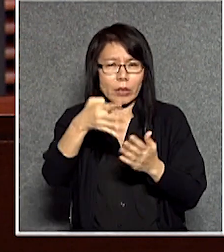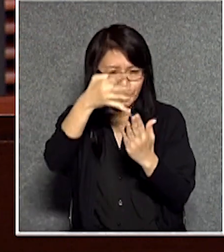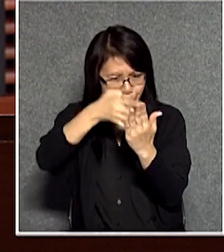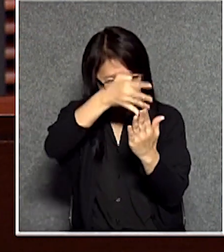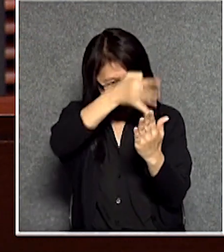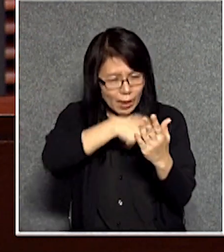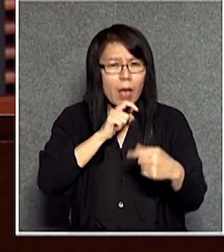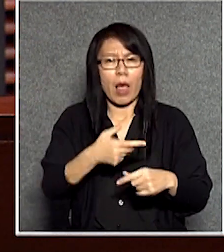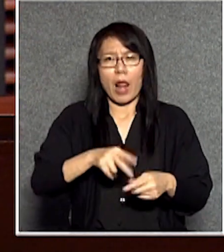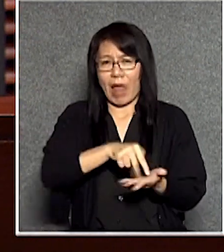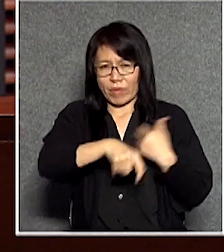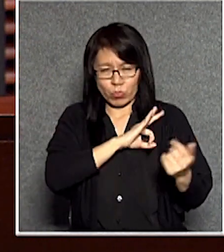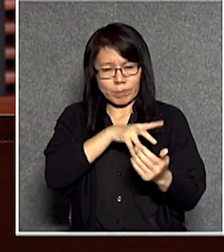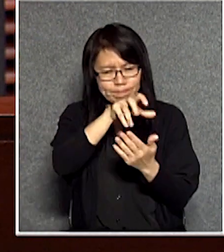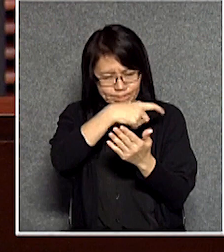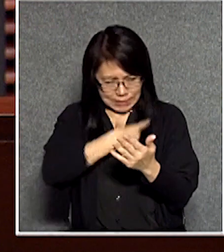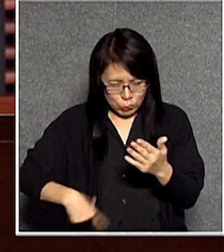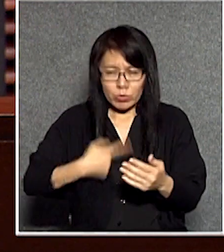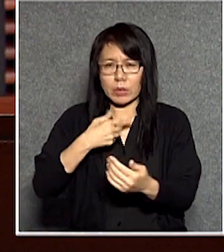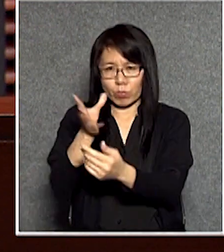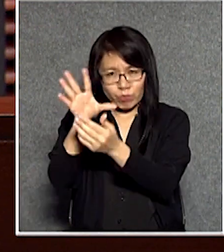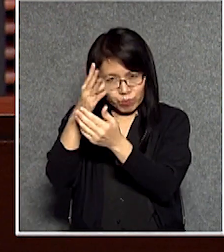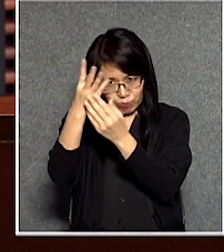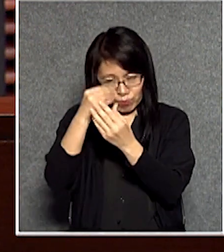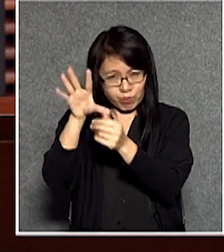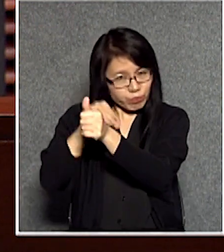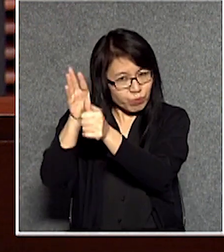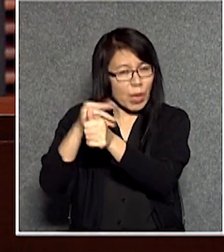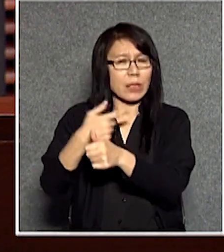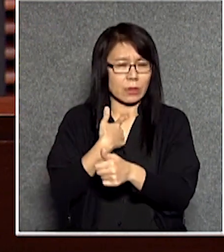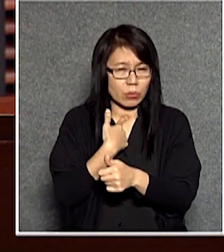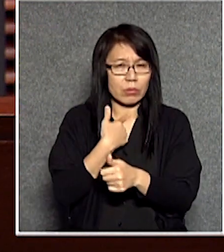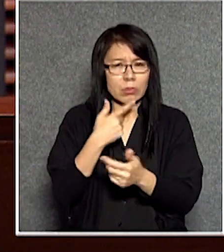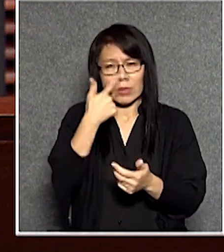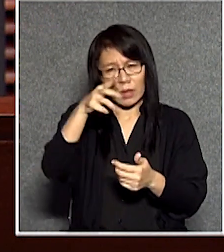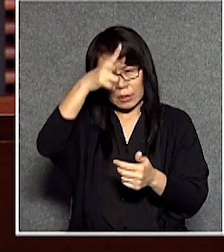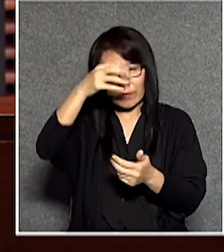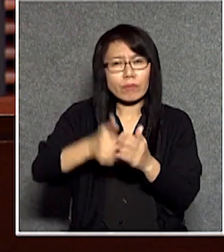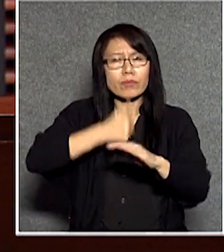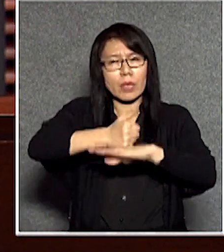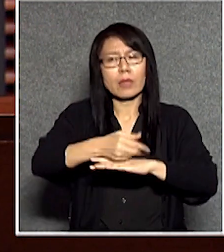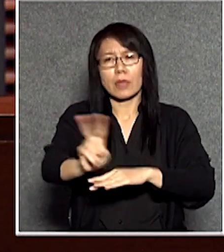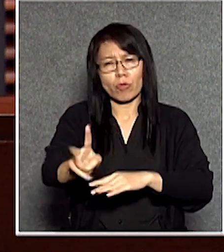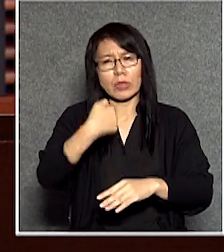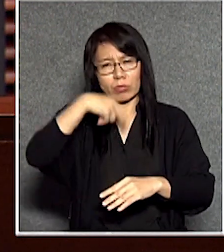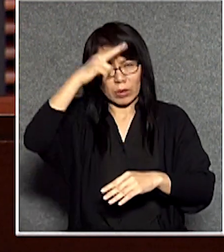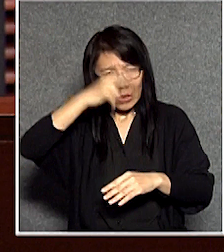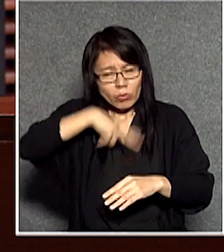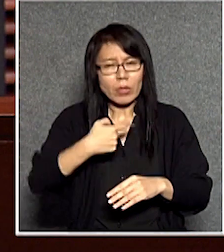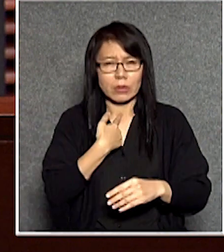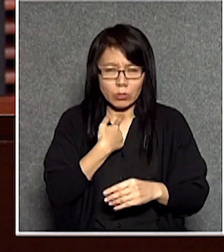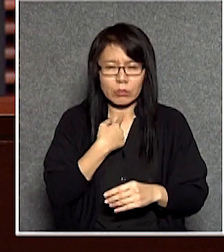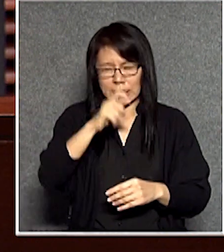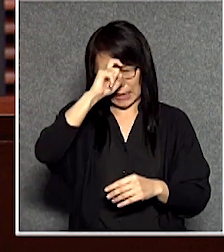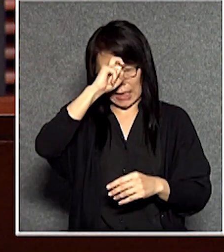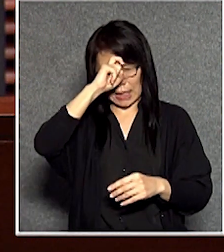要引以為戒，而行將上任的新政府更加應該時時刻刻兢兢業業，銘記於